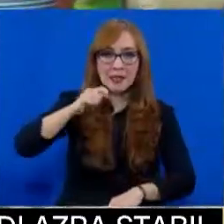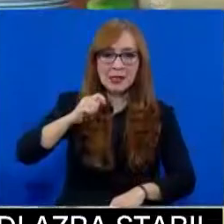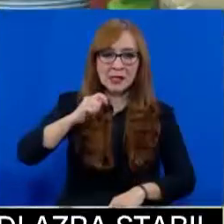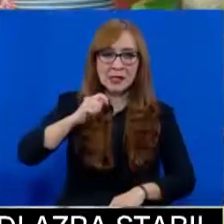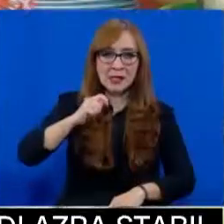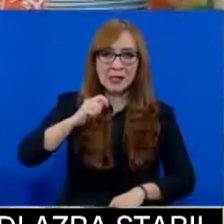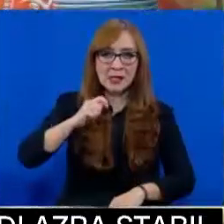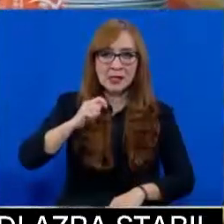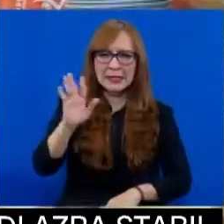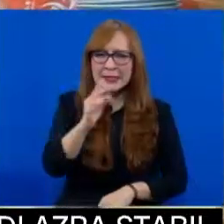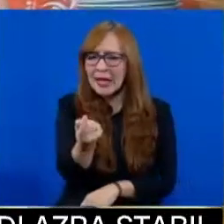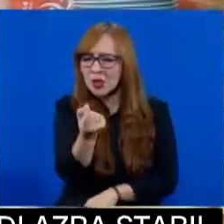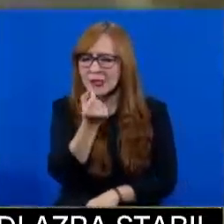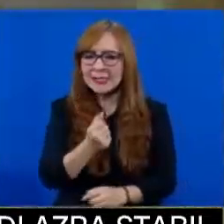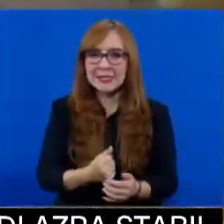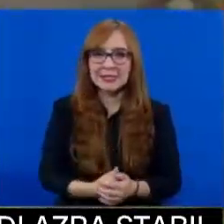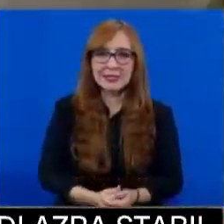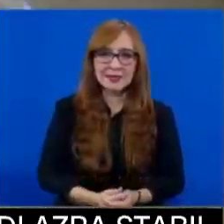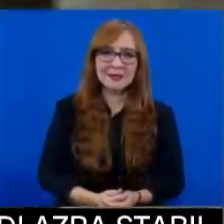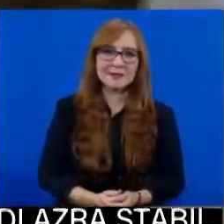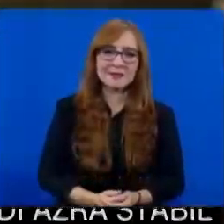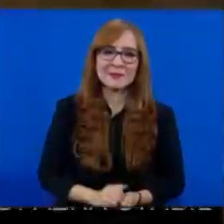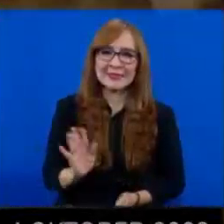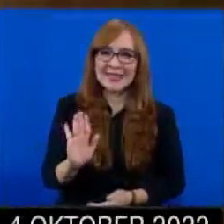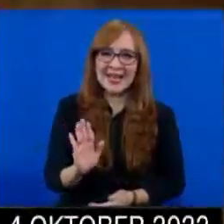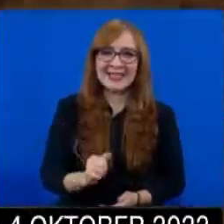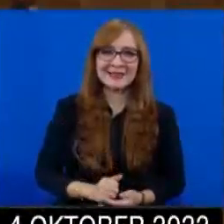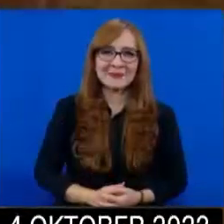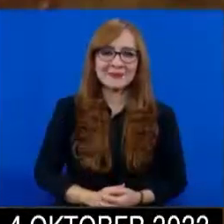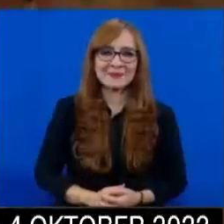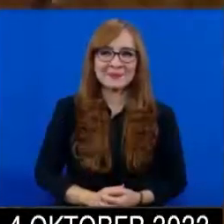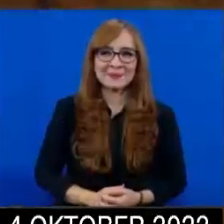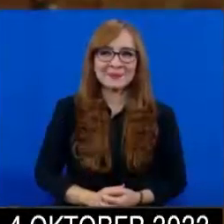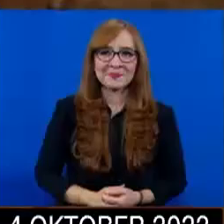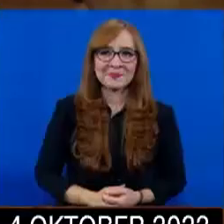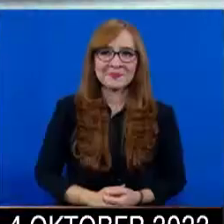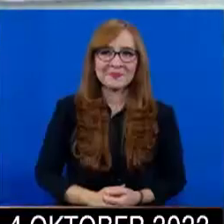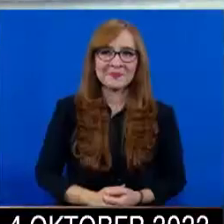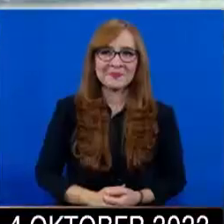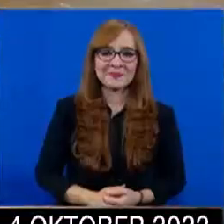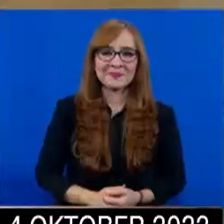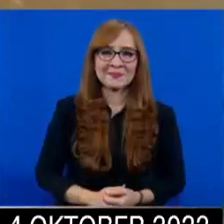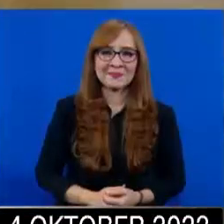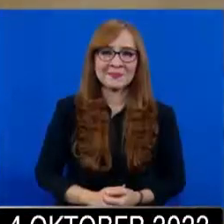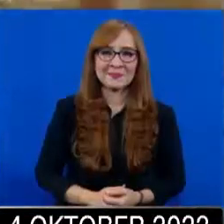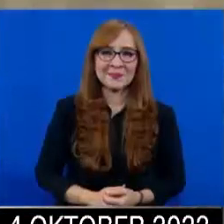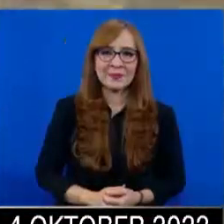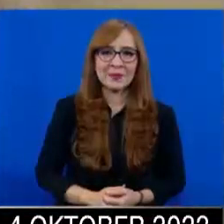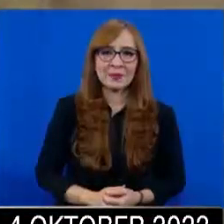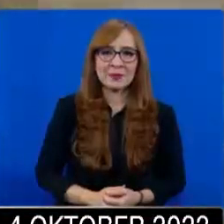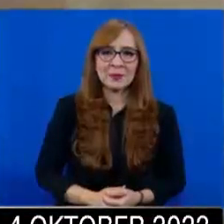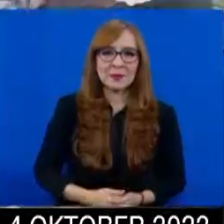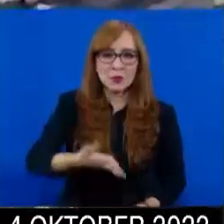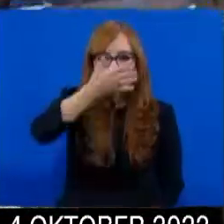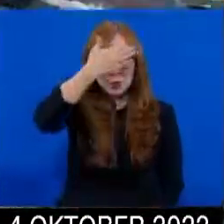pembelinya komplain tidak repeat order. Tapi kalau kebanyakan, tidak sesuai standar. Ini saya keringetan itu bukan